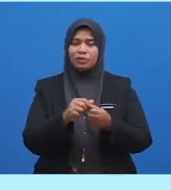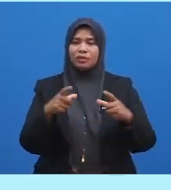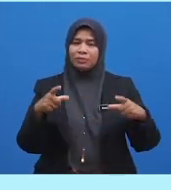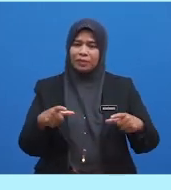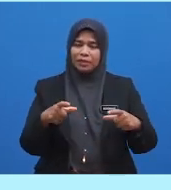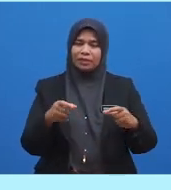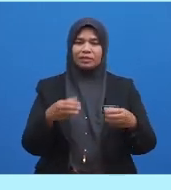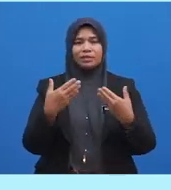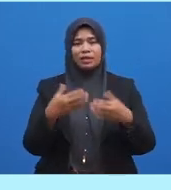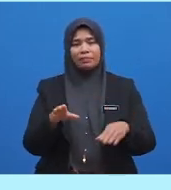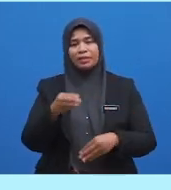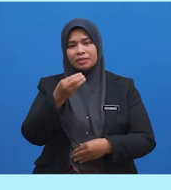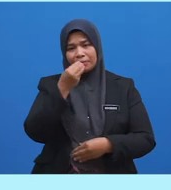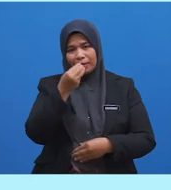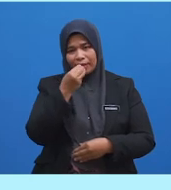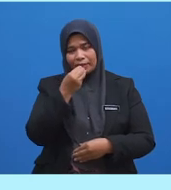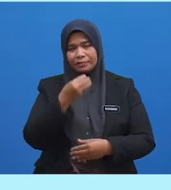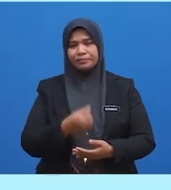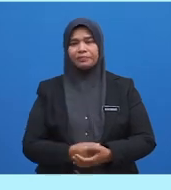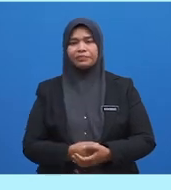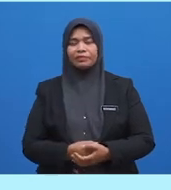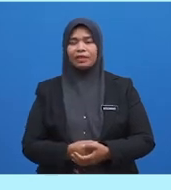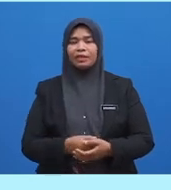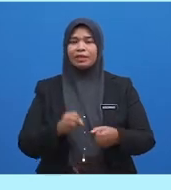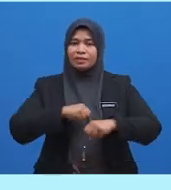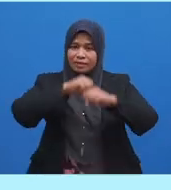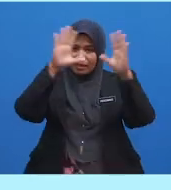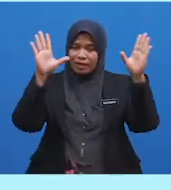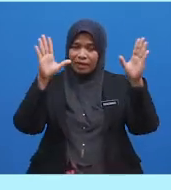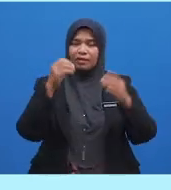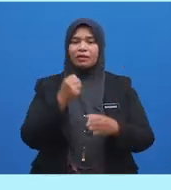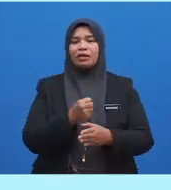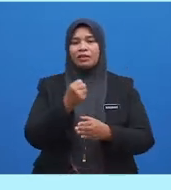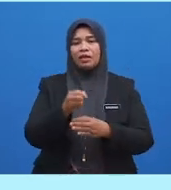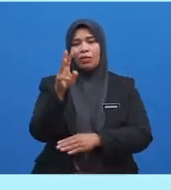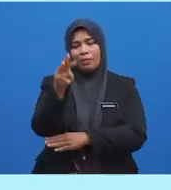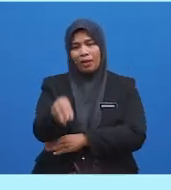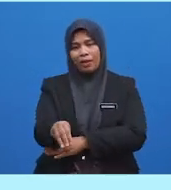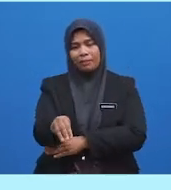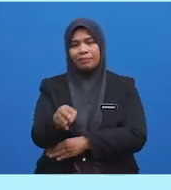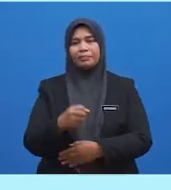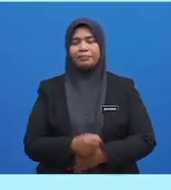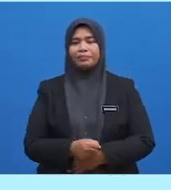Pinkan selepas makan siang atau malam